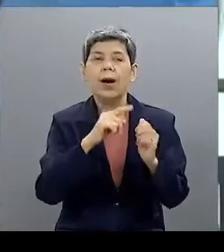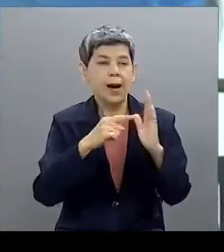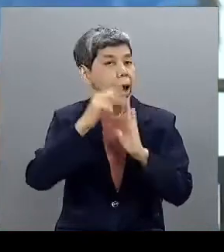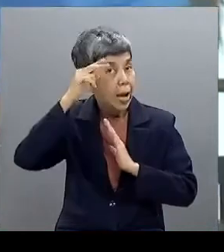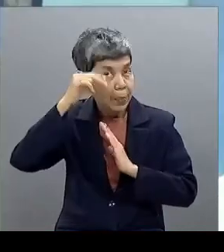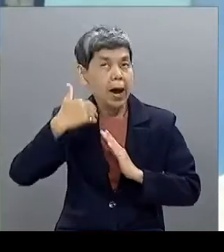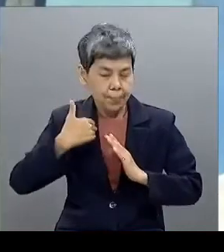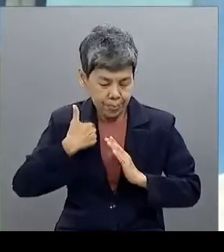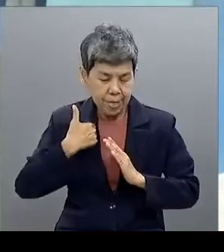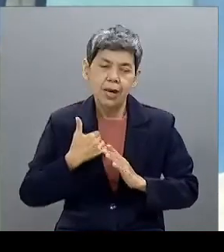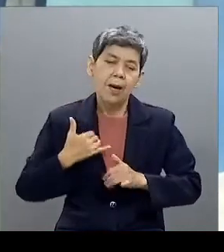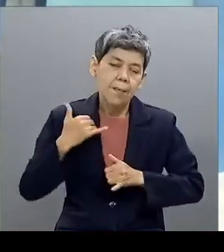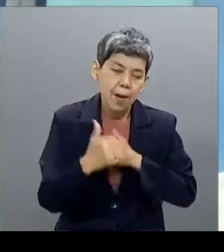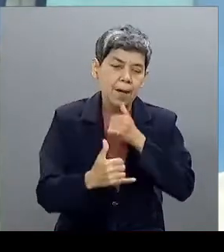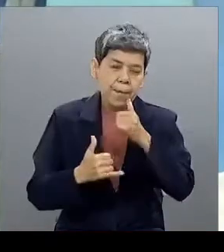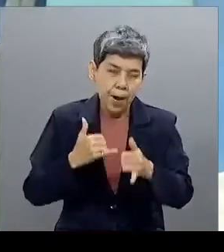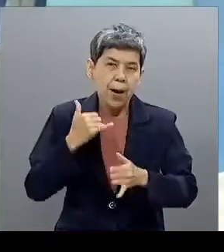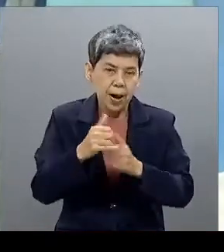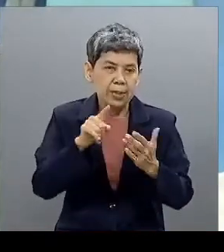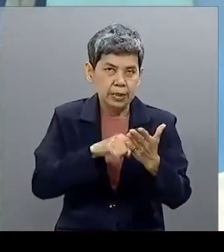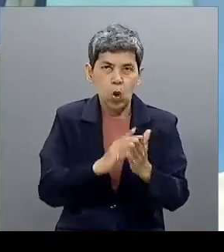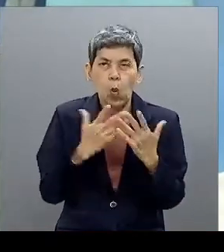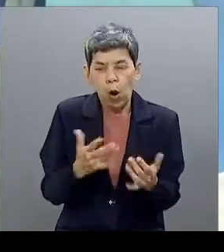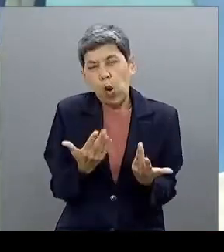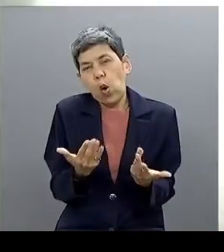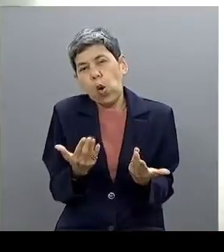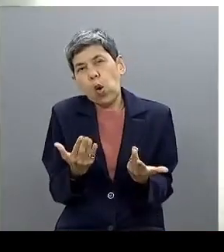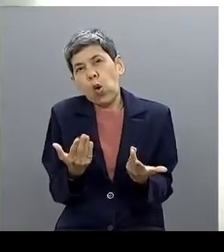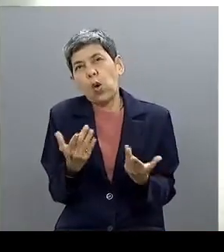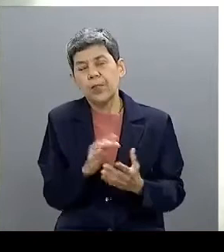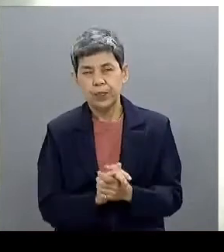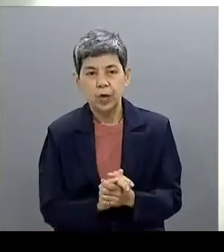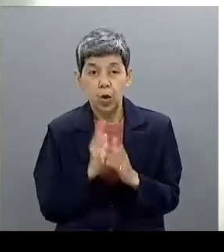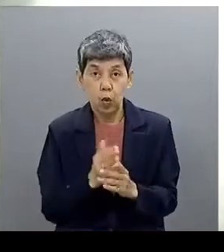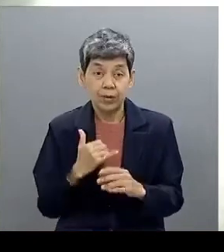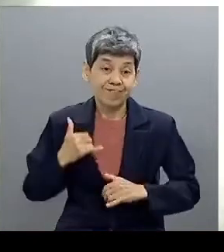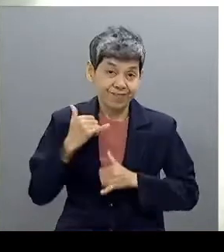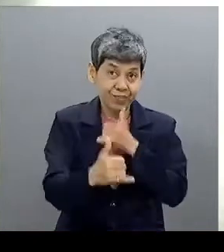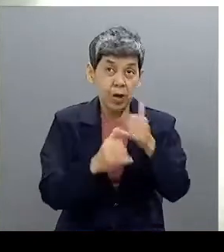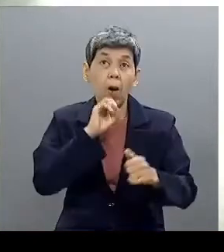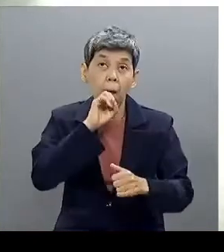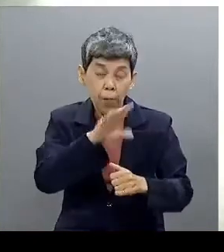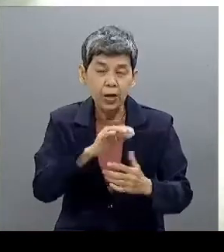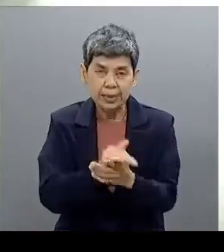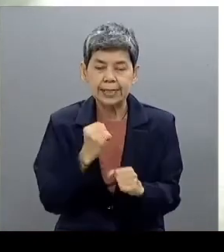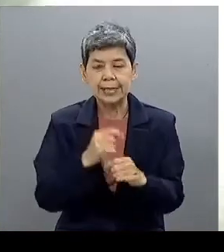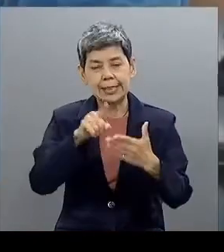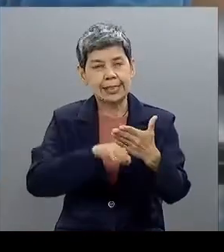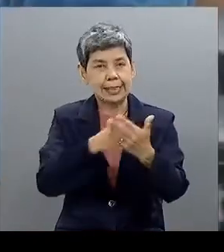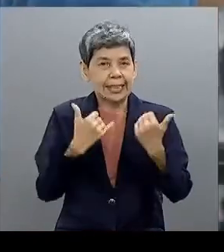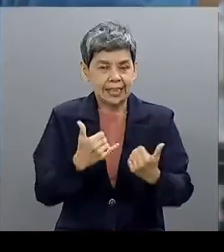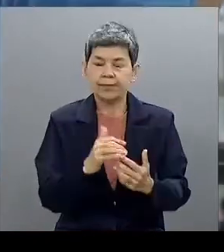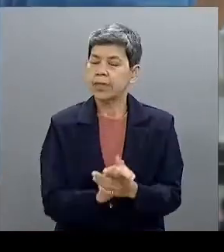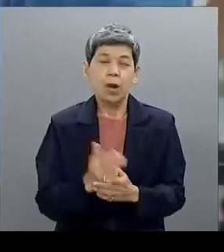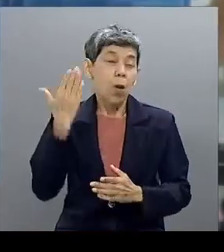ที่เดินทางมารอใช้สิทธิ์เลือกตั้งจำนวนมากนะครับโดยผู้ที่มาใช้สิทธิ์เลือกตั้งบอกว่าการเลือกตั้งครั้งนี้แตกต่างจากที่ผ่านม